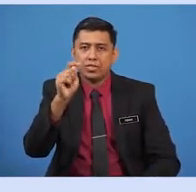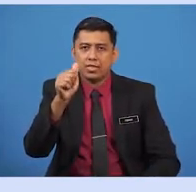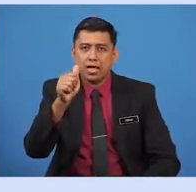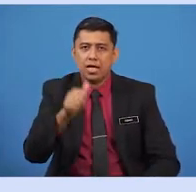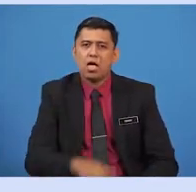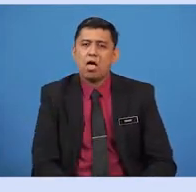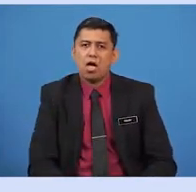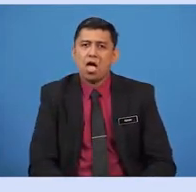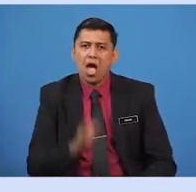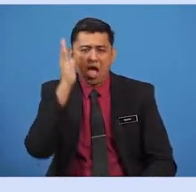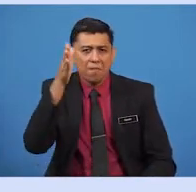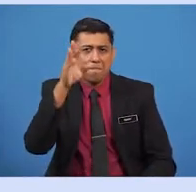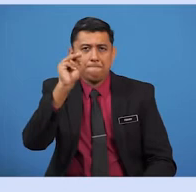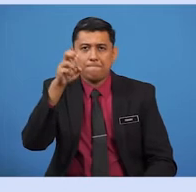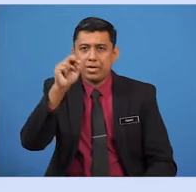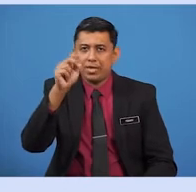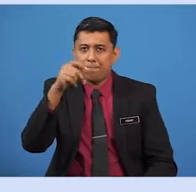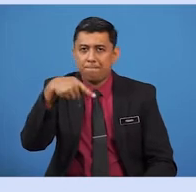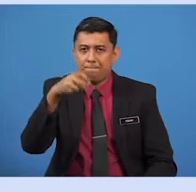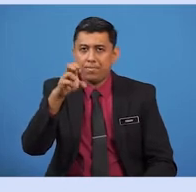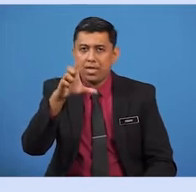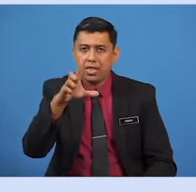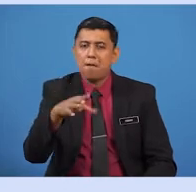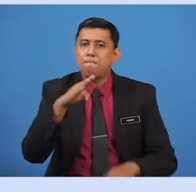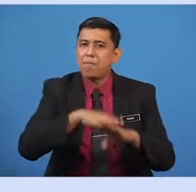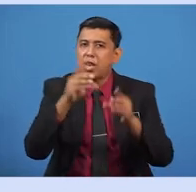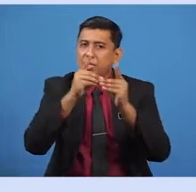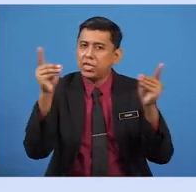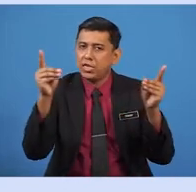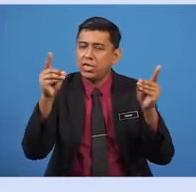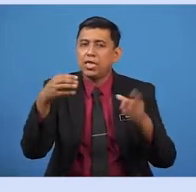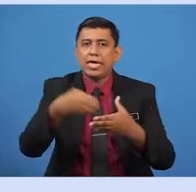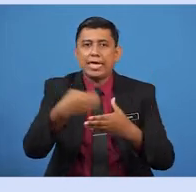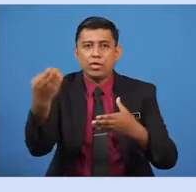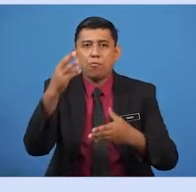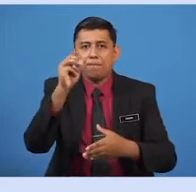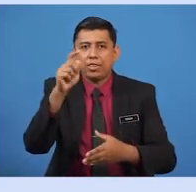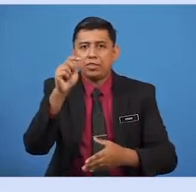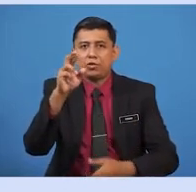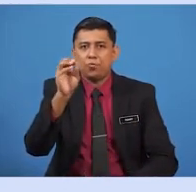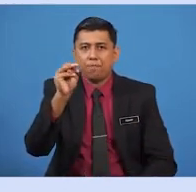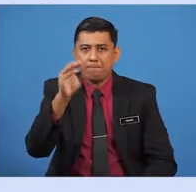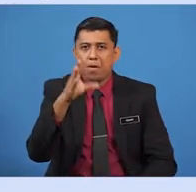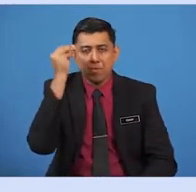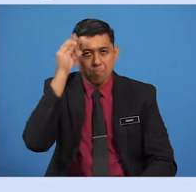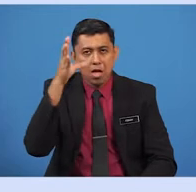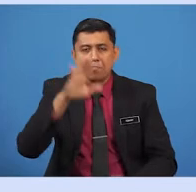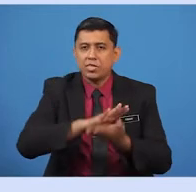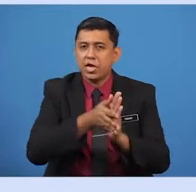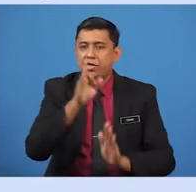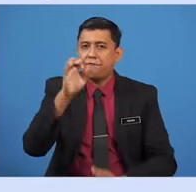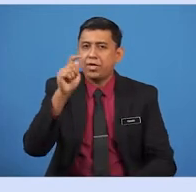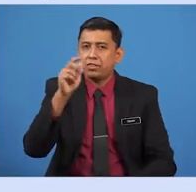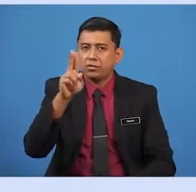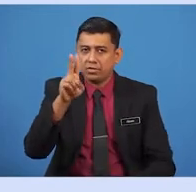menempel pada dinding endometrium dan berkembang menjadi fetus. Keempat, kembar